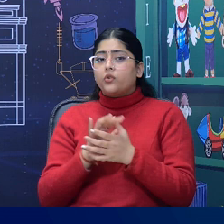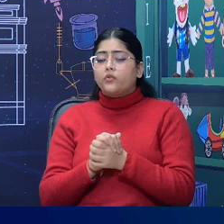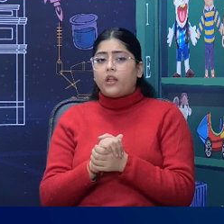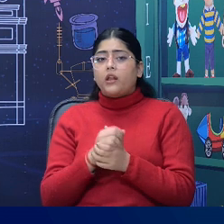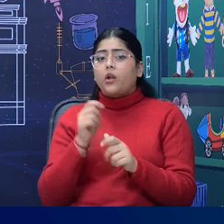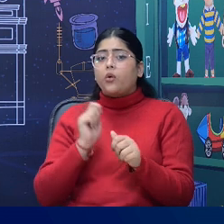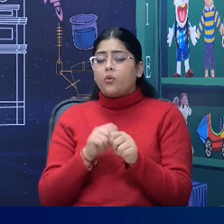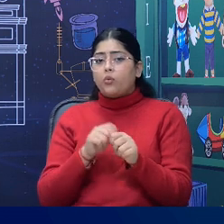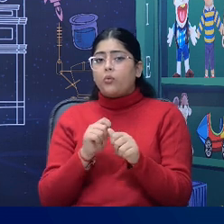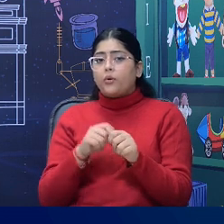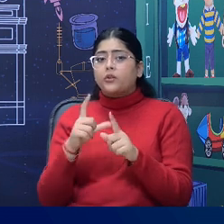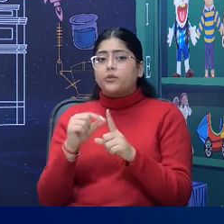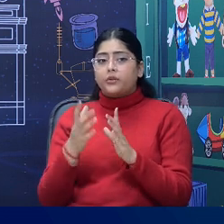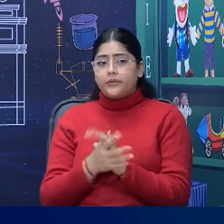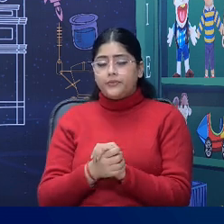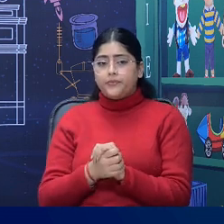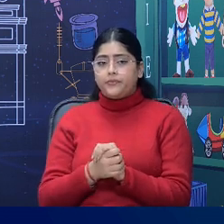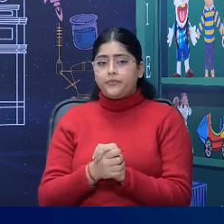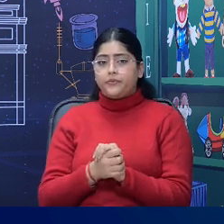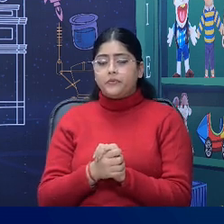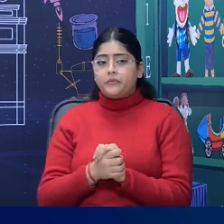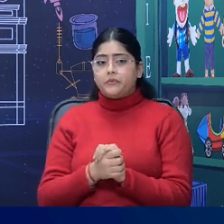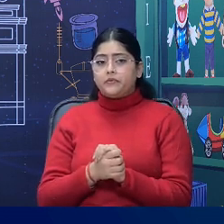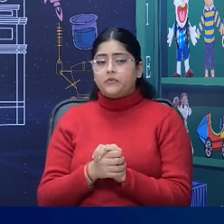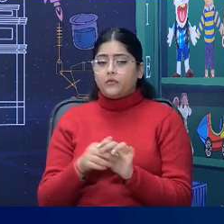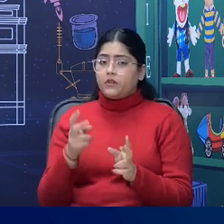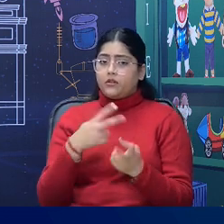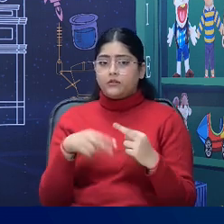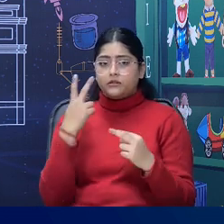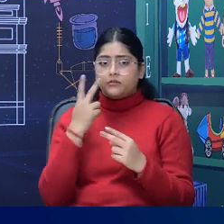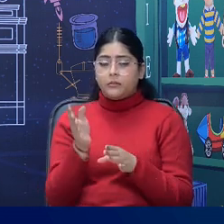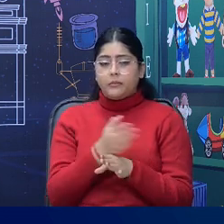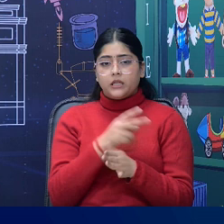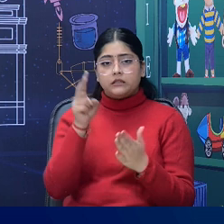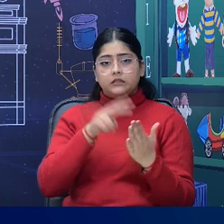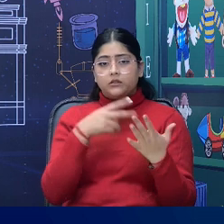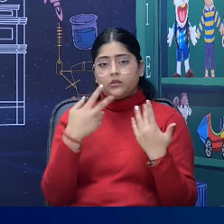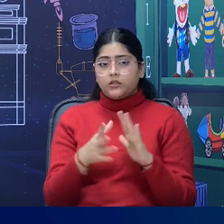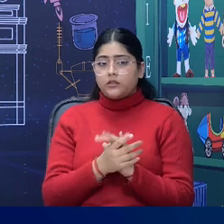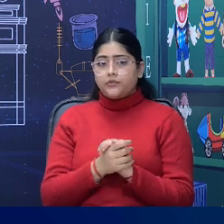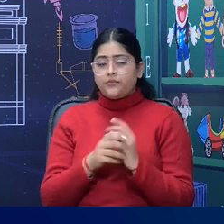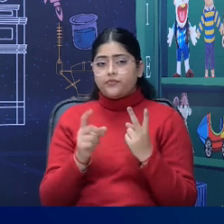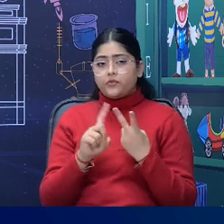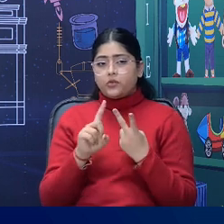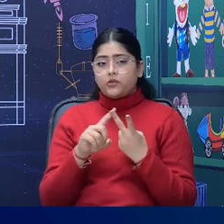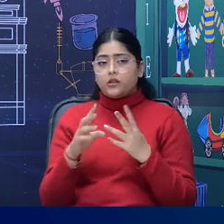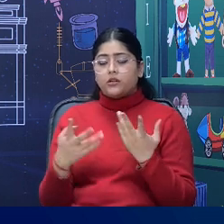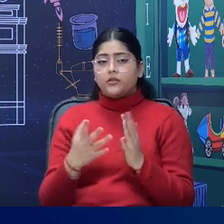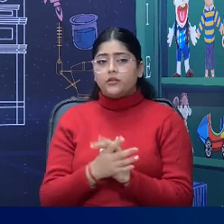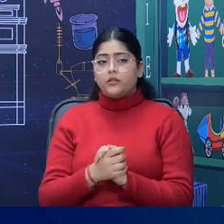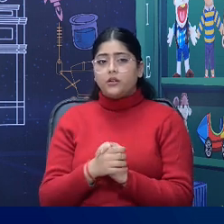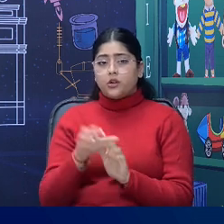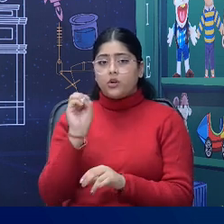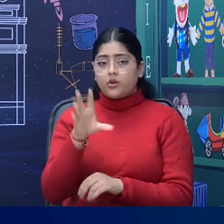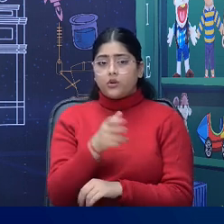काम को अपना धंधा बनाया ठीक है किस काम को उन्होंने धंधा बनाया जो अभी आपने व्यंग में पढ़ा और समझा भी दूसरा प्रश्न है